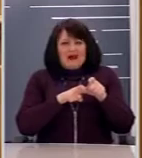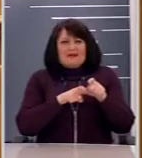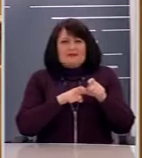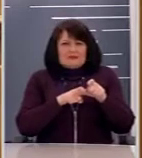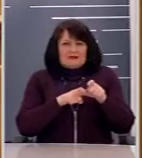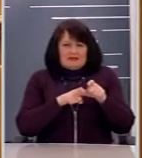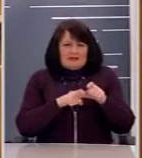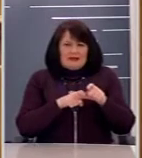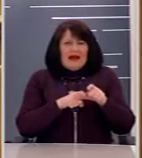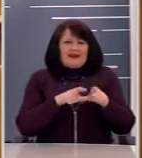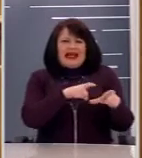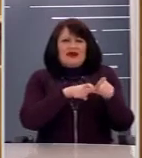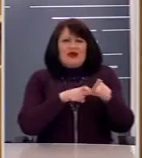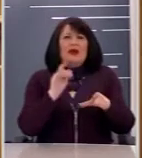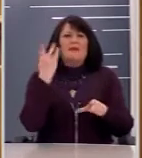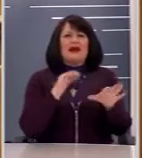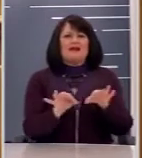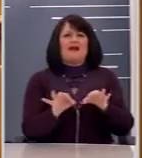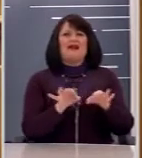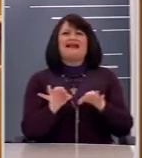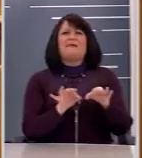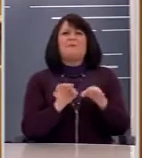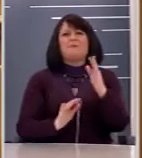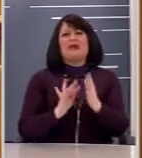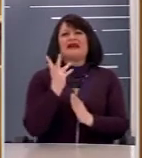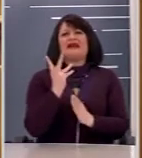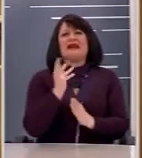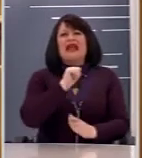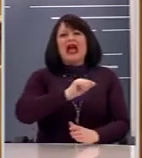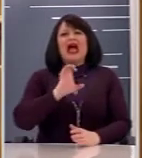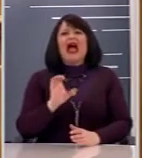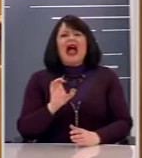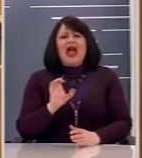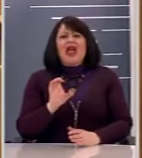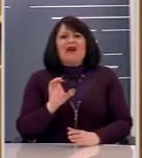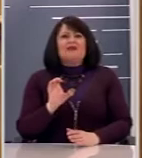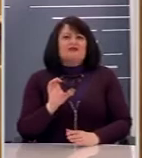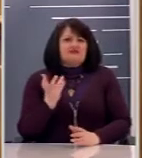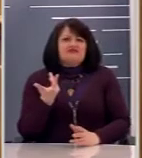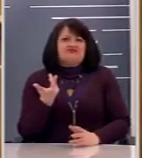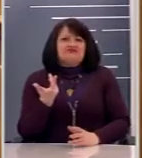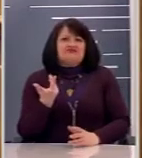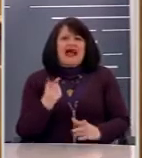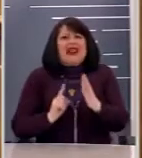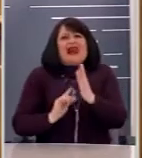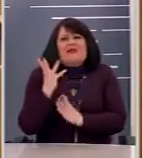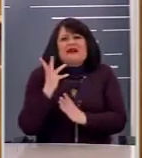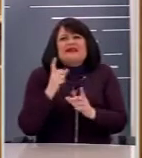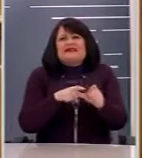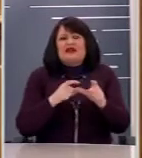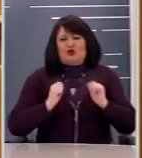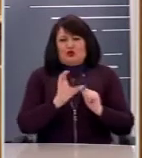οποία ήταν πριν κτηματική, αναπτυξιακή, τουριστική, ανώνυμη εταιρεία New Evolution, αναπτυξιακού χαρακτήρα και